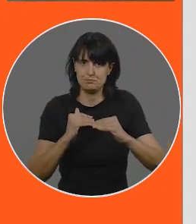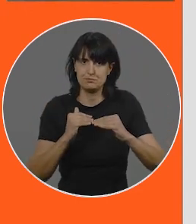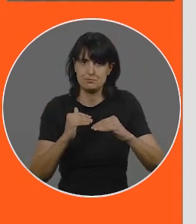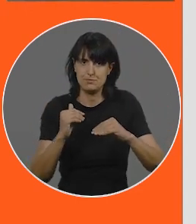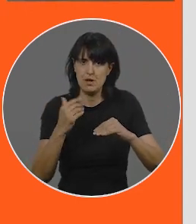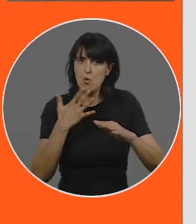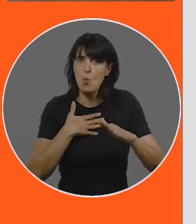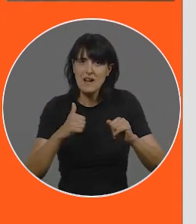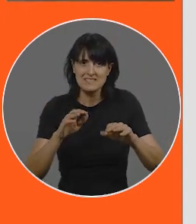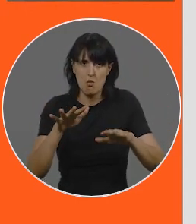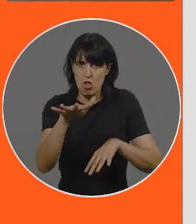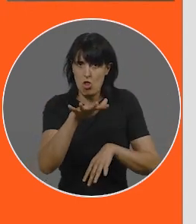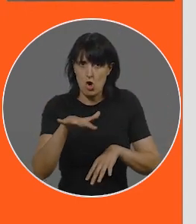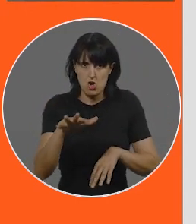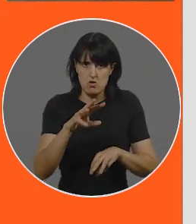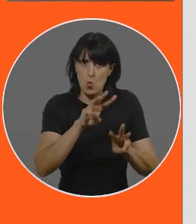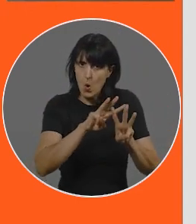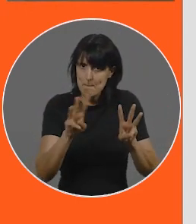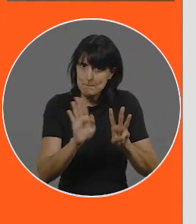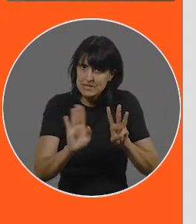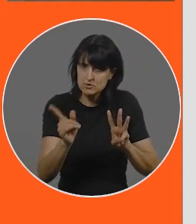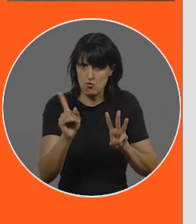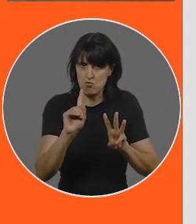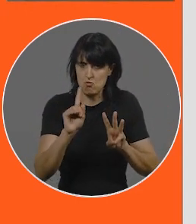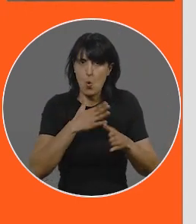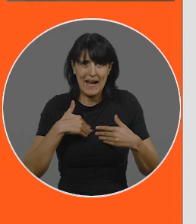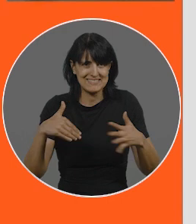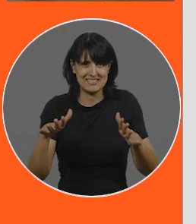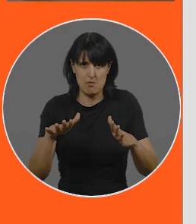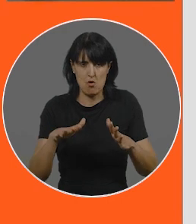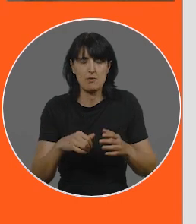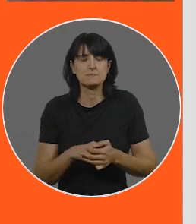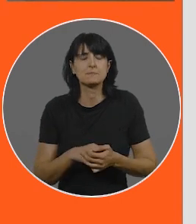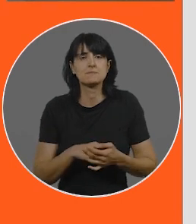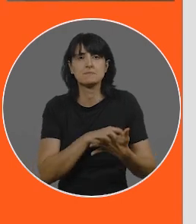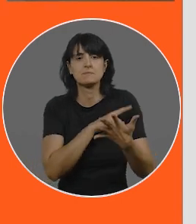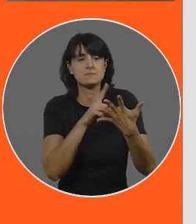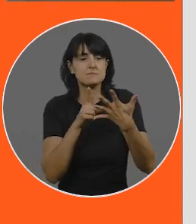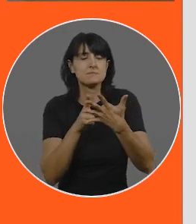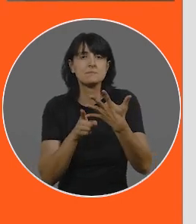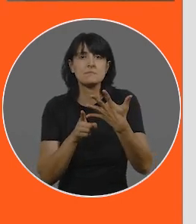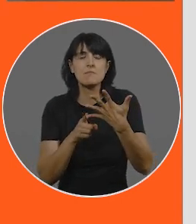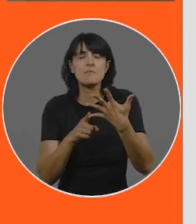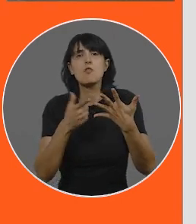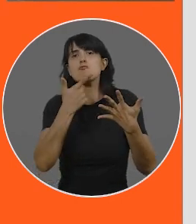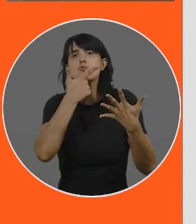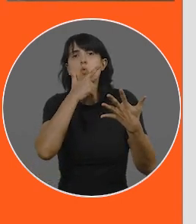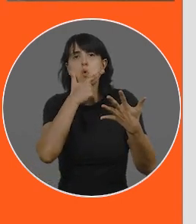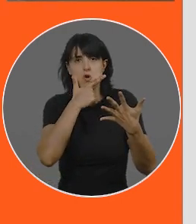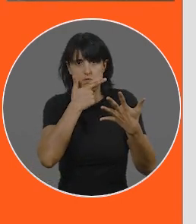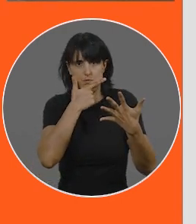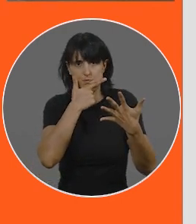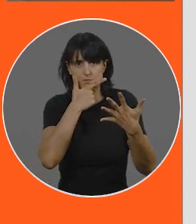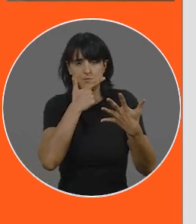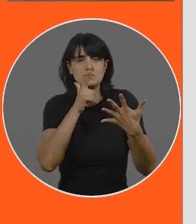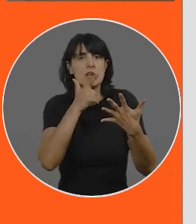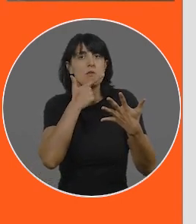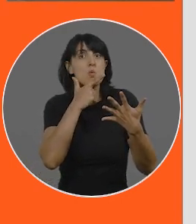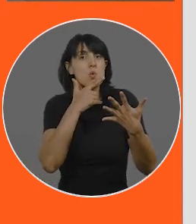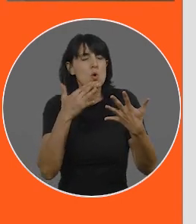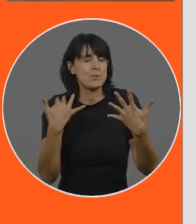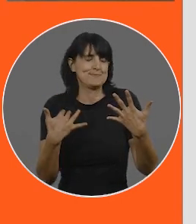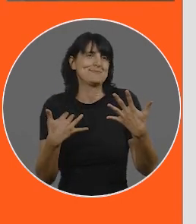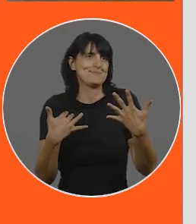a tot arreu, no només als webs, s'ha de fer a tot arreu. 5. El color. El color és un candidat